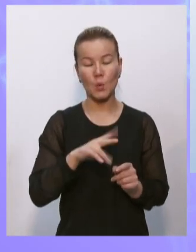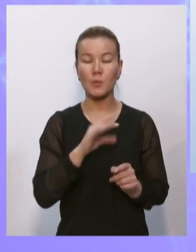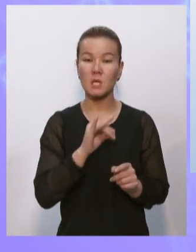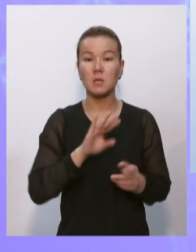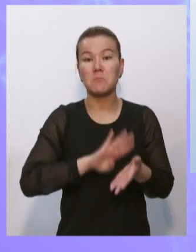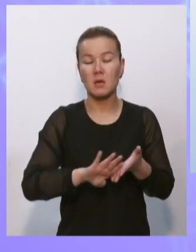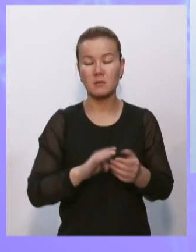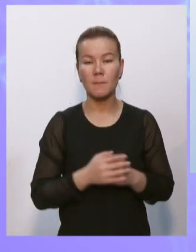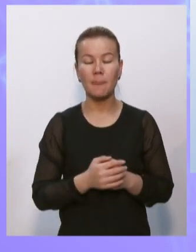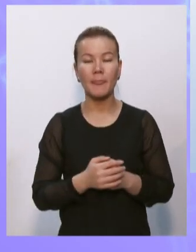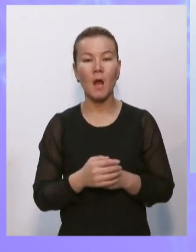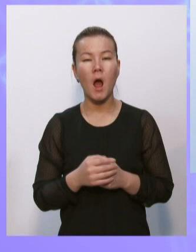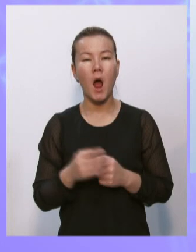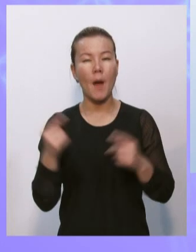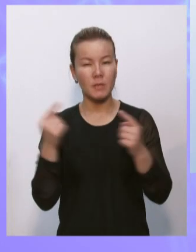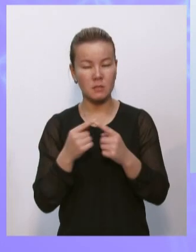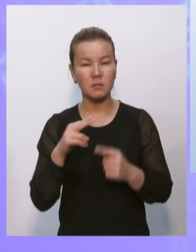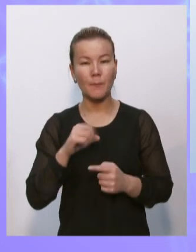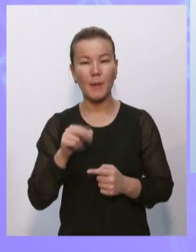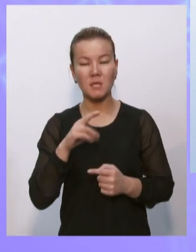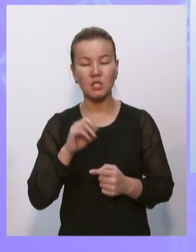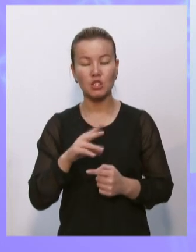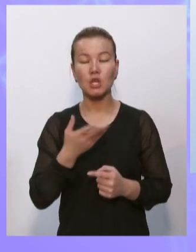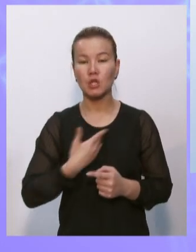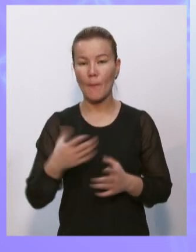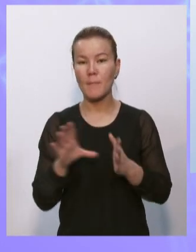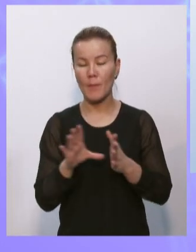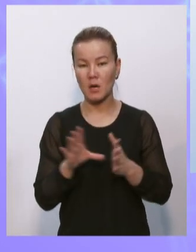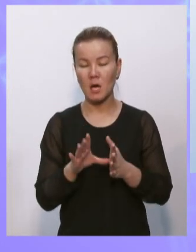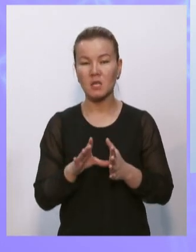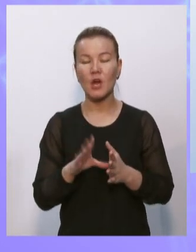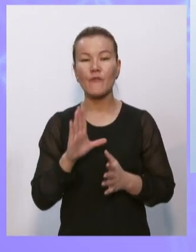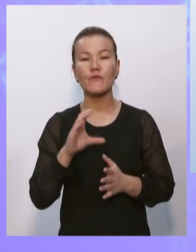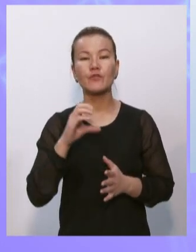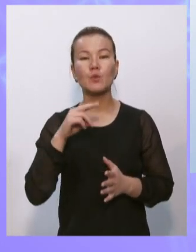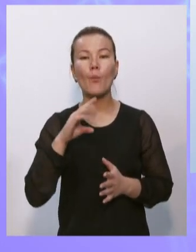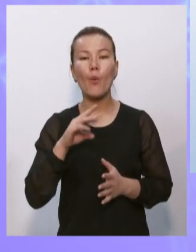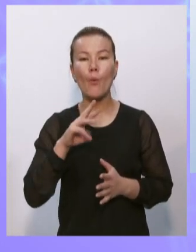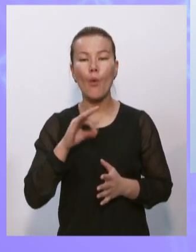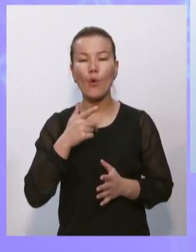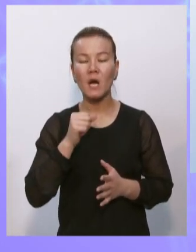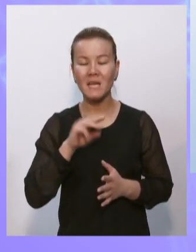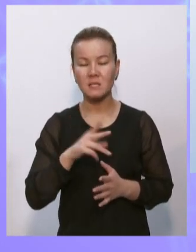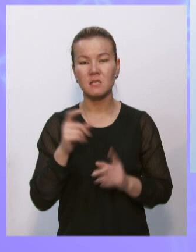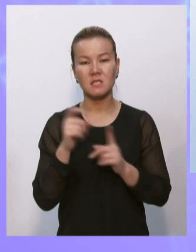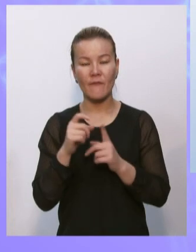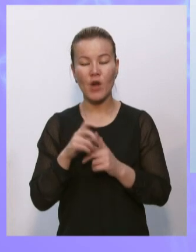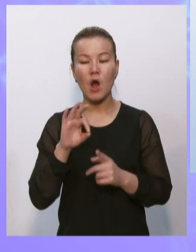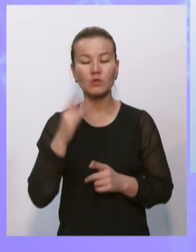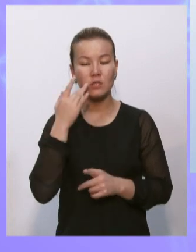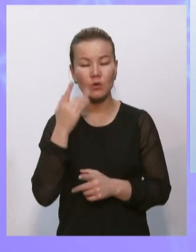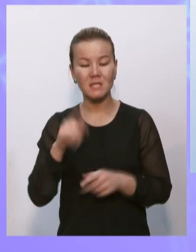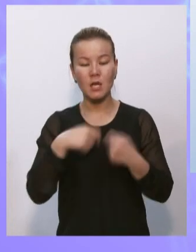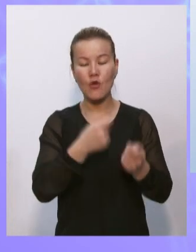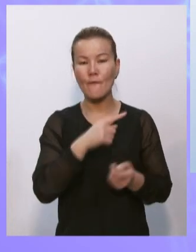без. Определить падеж нам также помогают вспомогательные слова, от которых мы